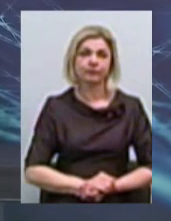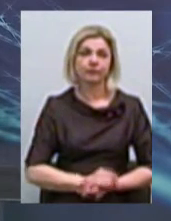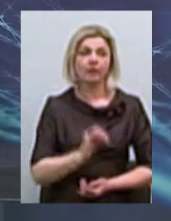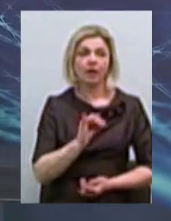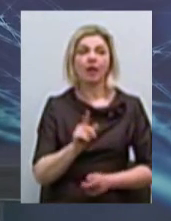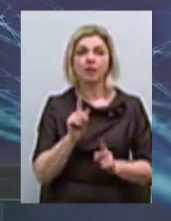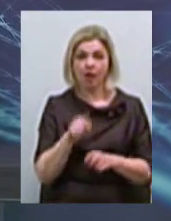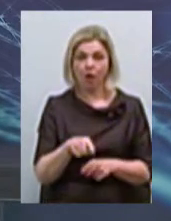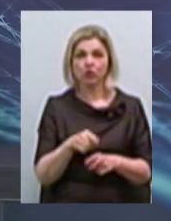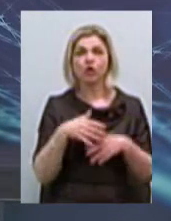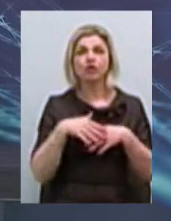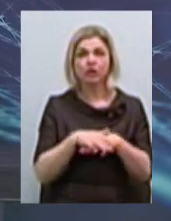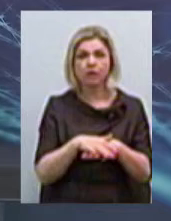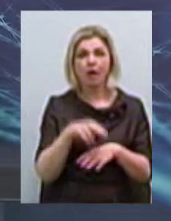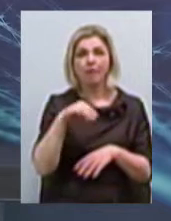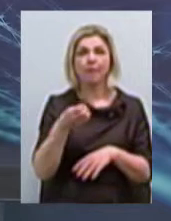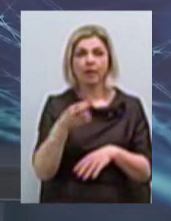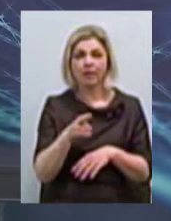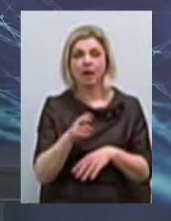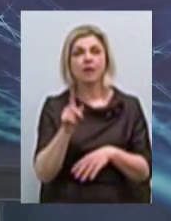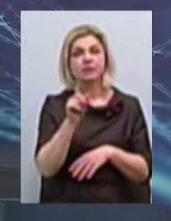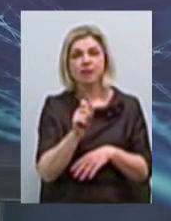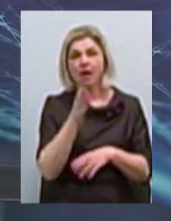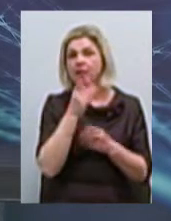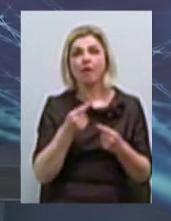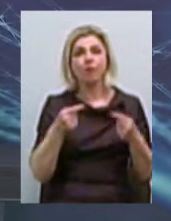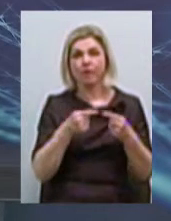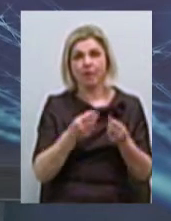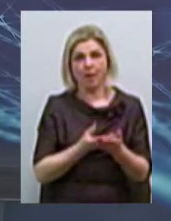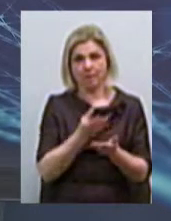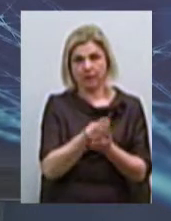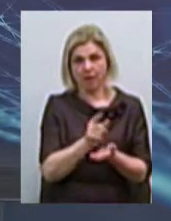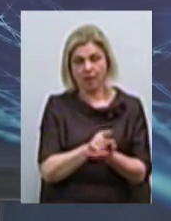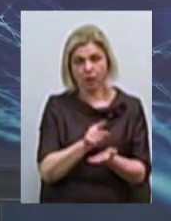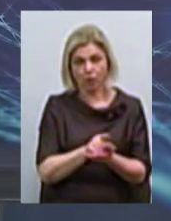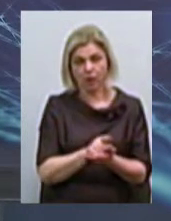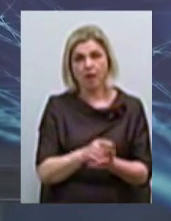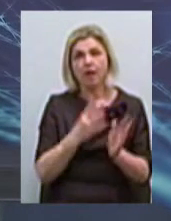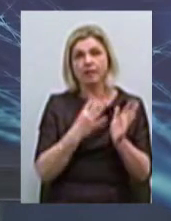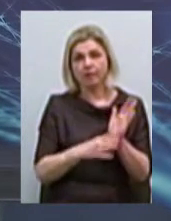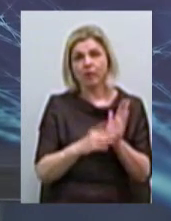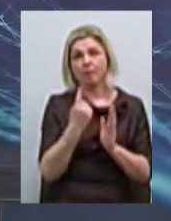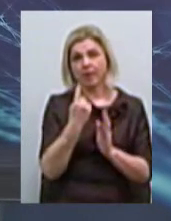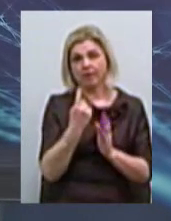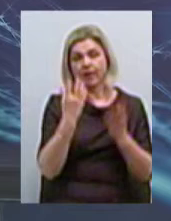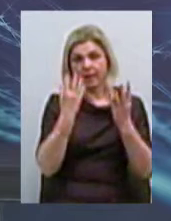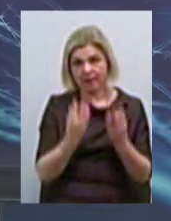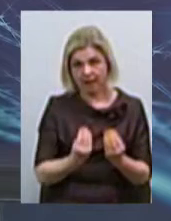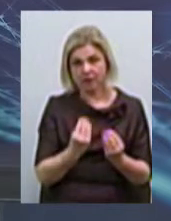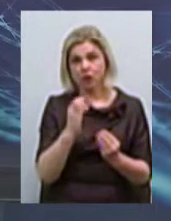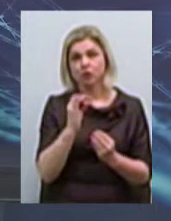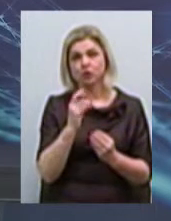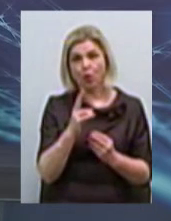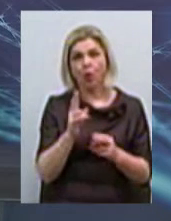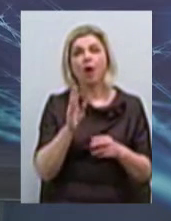також нараховується пеня за несвоєчасну сплату визначеного зобов'язання. На 91-й день прострочення